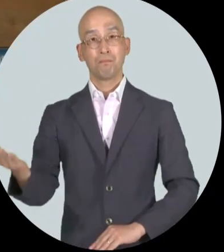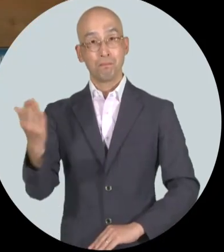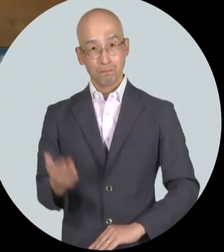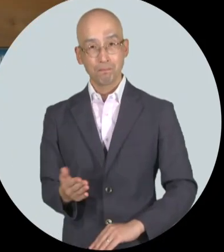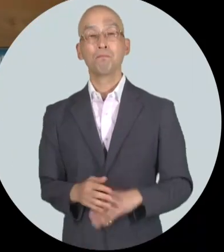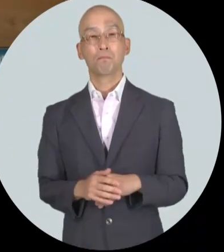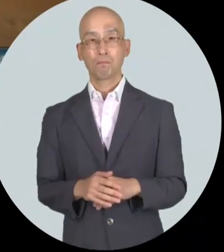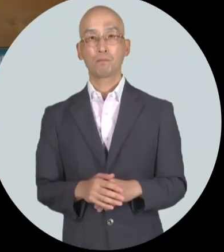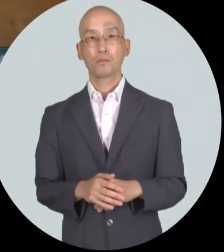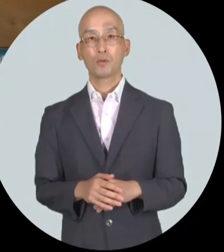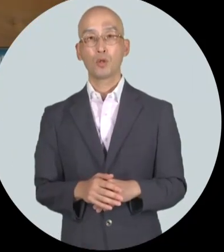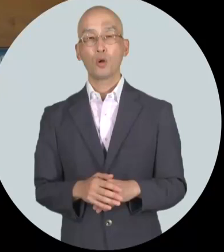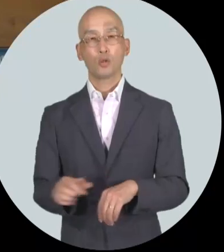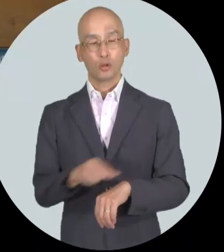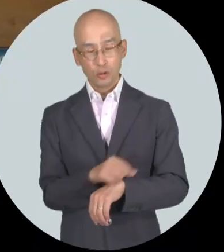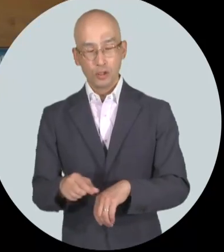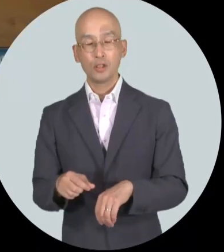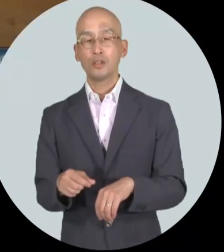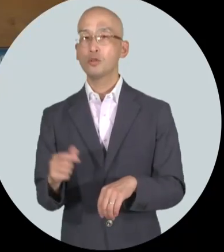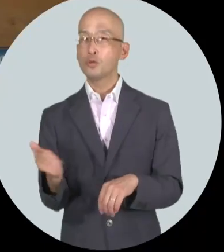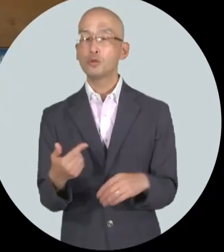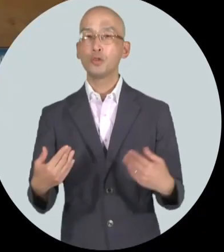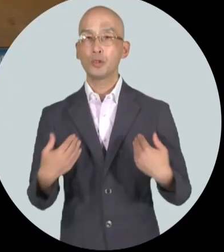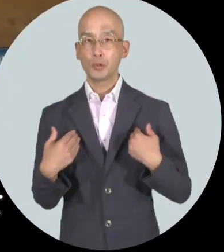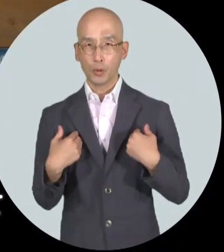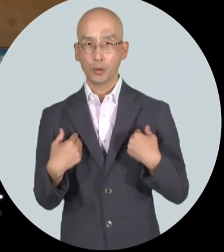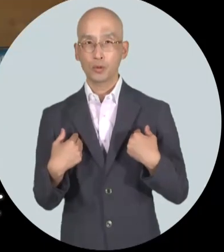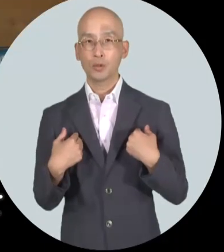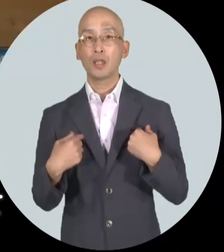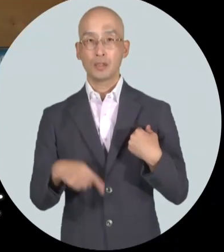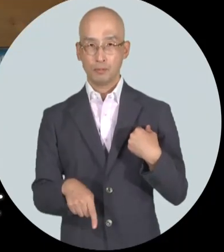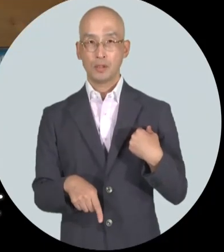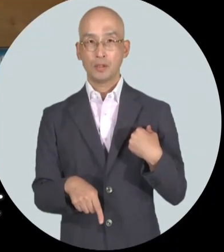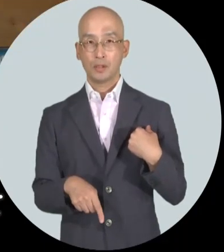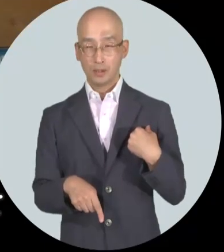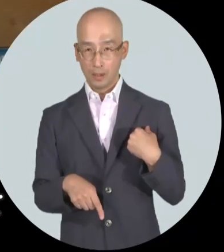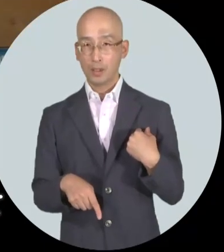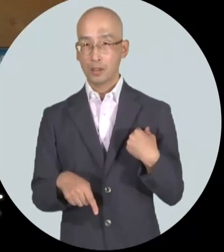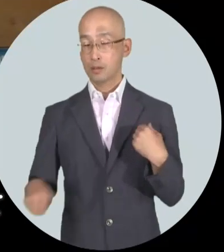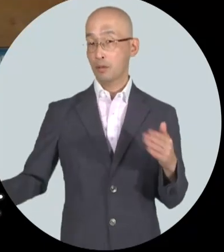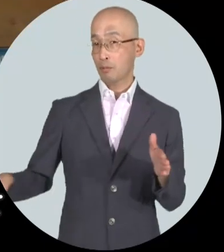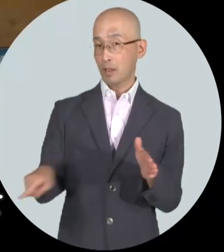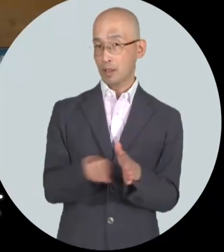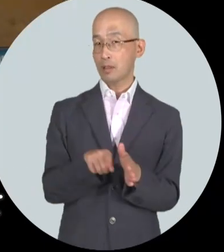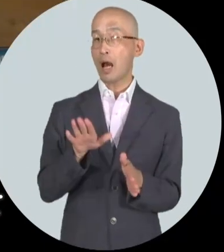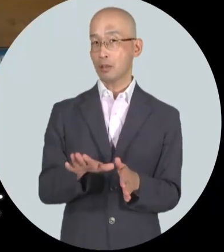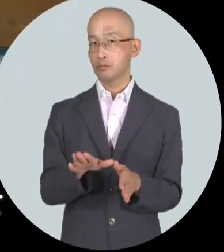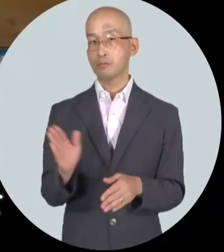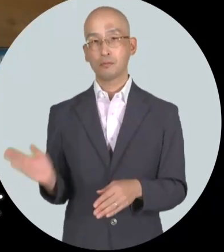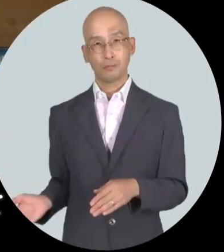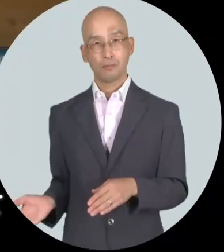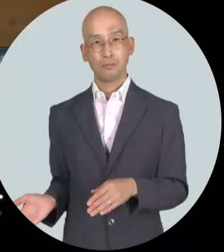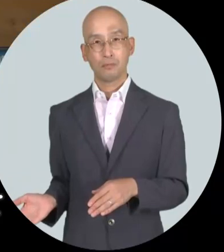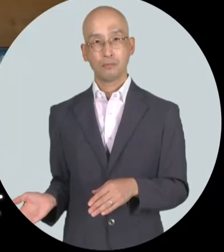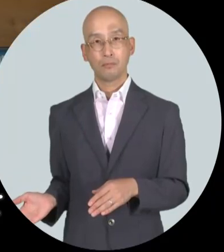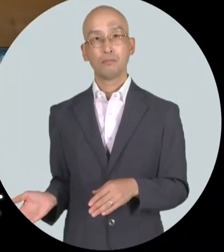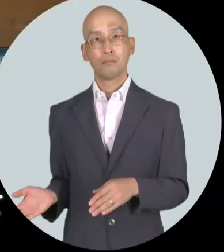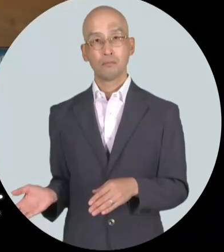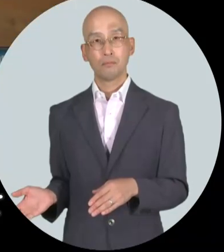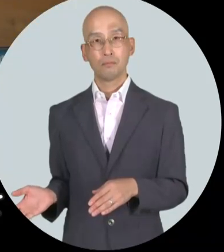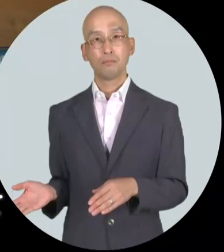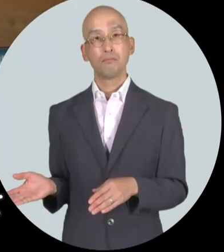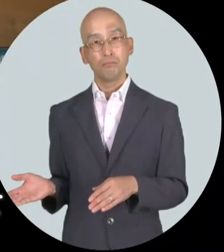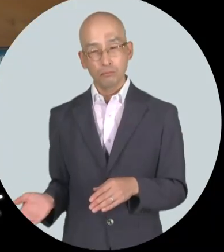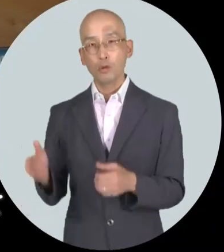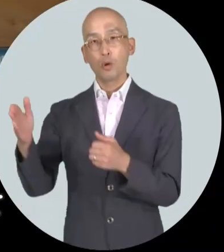に速やかに実施をしたいということで、帰結のすでにあります地域公共プロジェクト交付